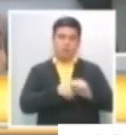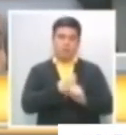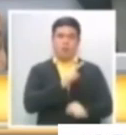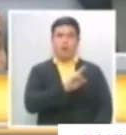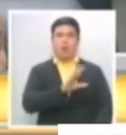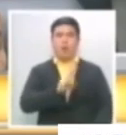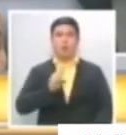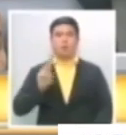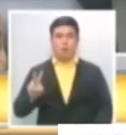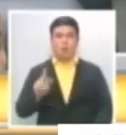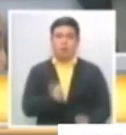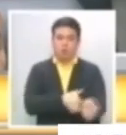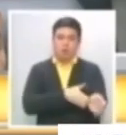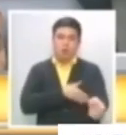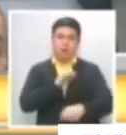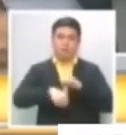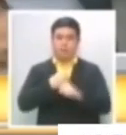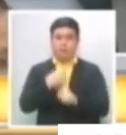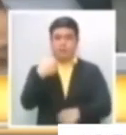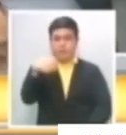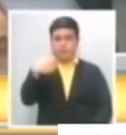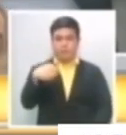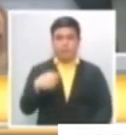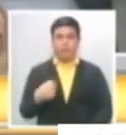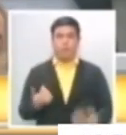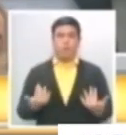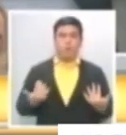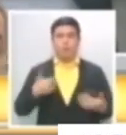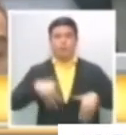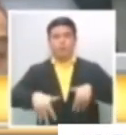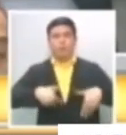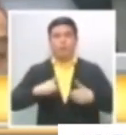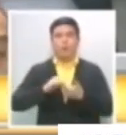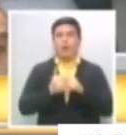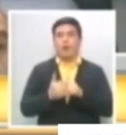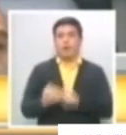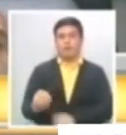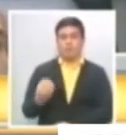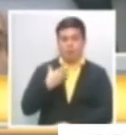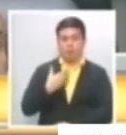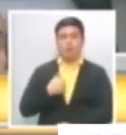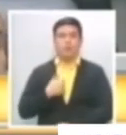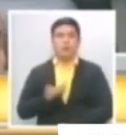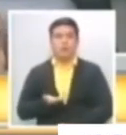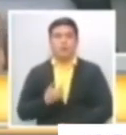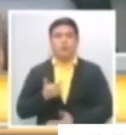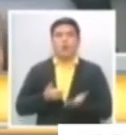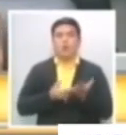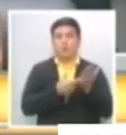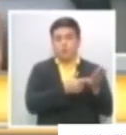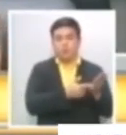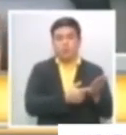2562เกือบ10ปีแล้วนะครับพี่น้องประชาชนก็เลยร้องเรียนมาหาผมและก็อยากให้หน่วยง